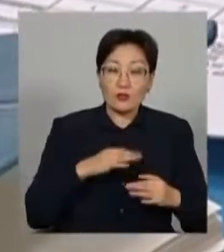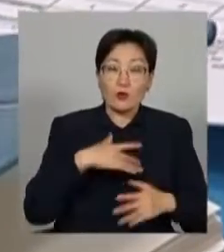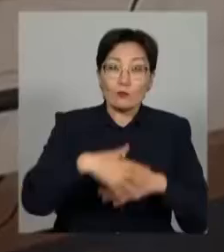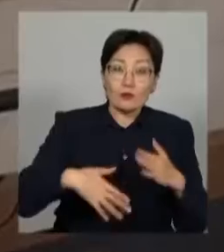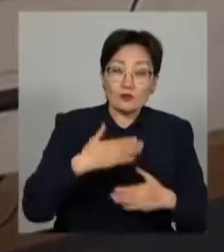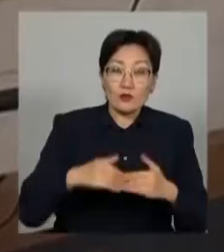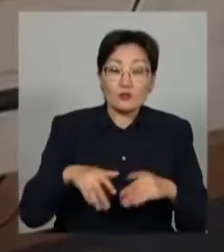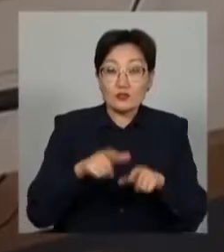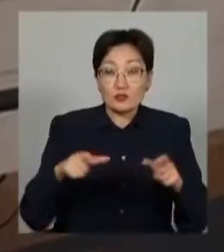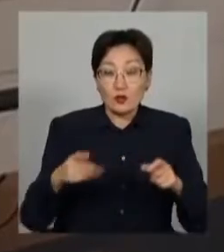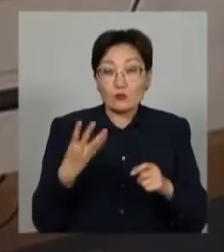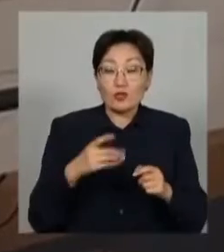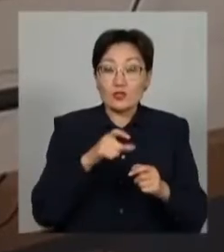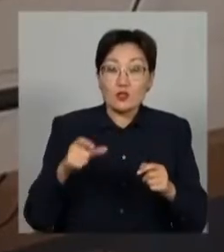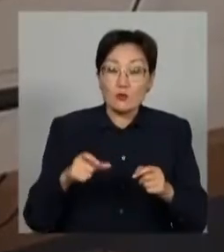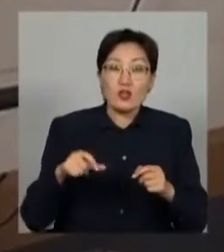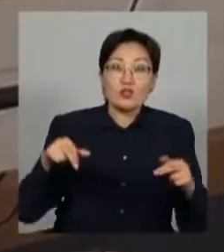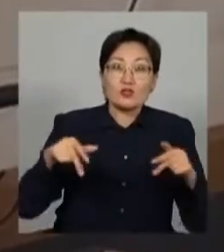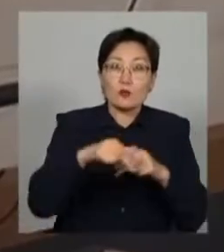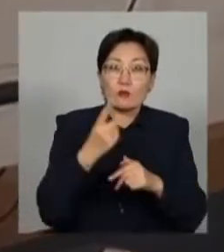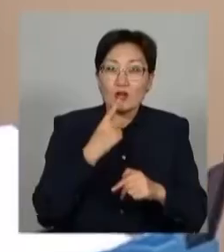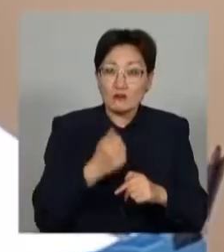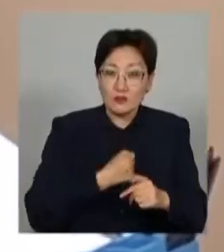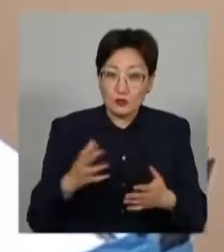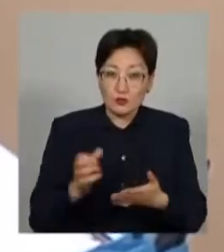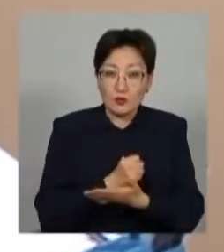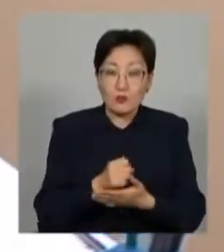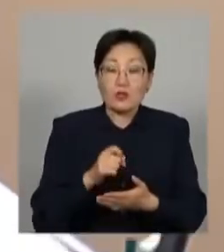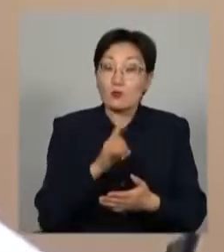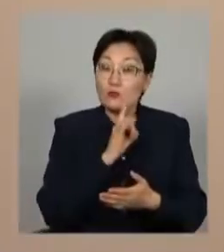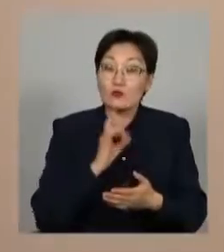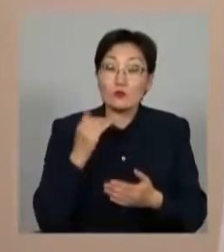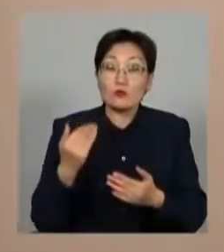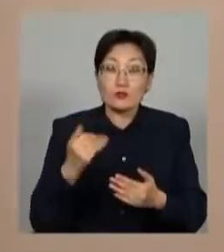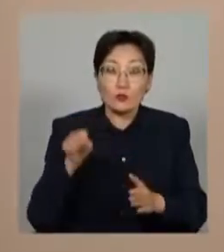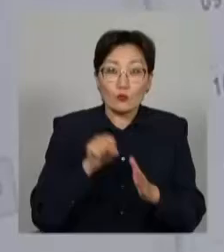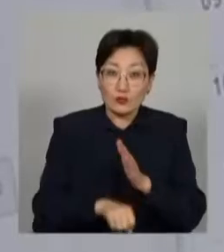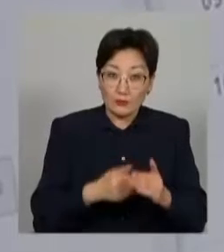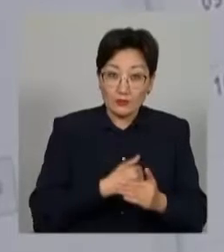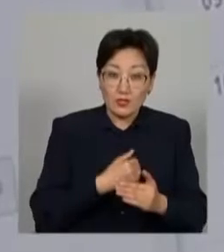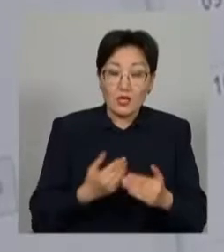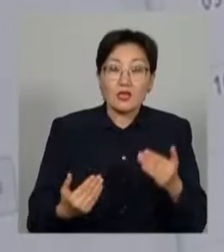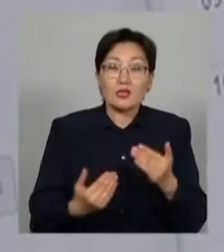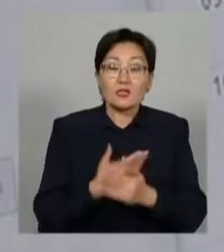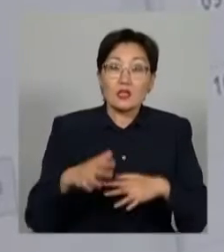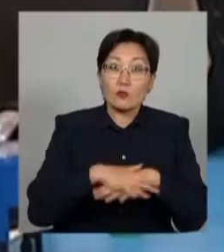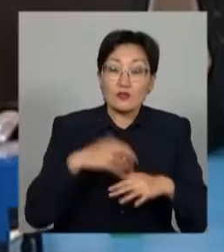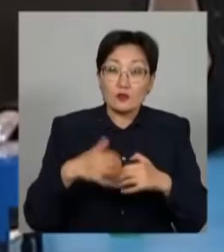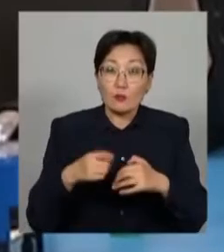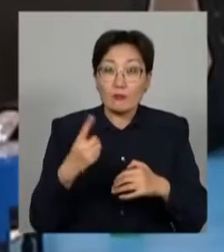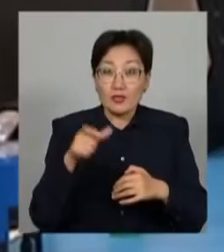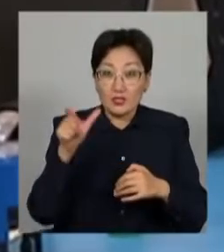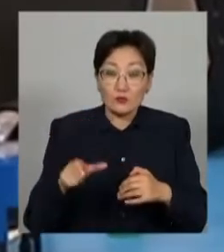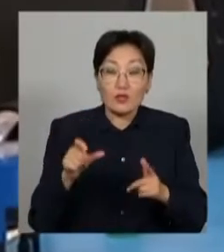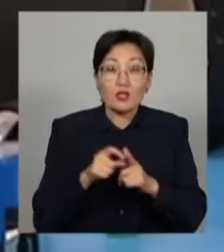тәртіпсіздікке басқан адамдар төрт қабатта аралап жүріп бір сарбазды тауып алған. Зинураның айтуынша олар оны өлтірмек болыпты. Қайта қалың топтың арасынан бір адам